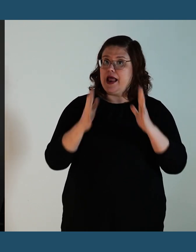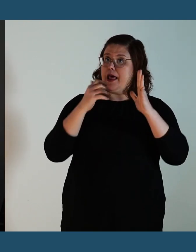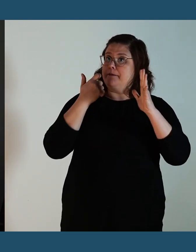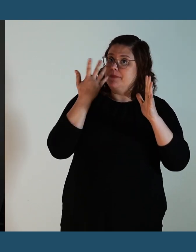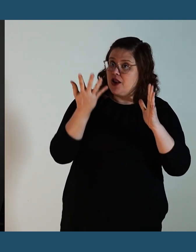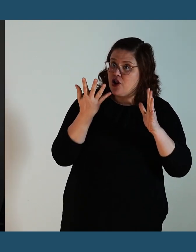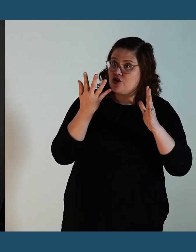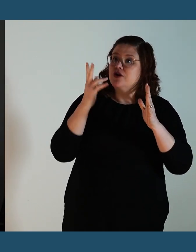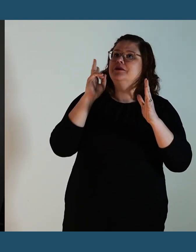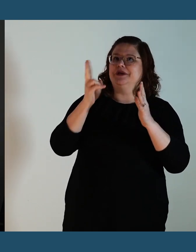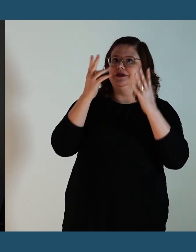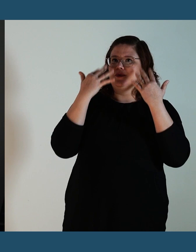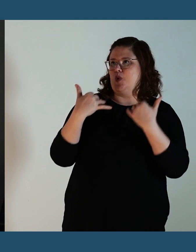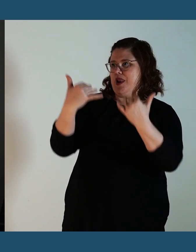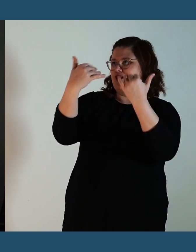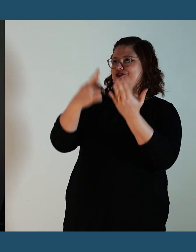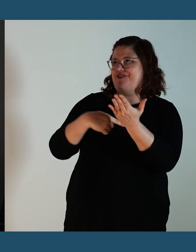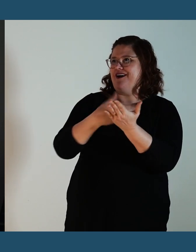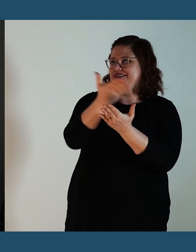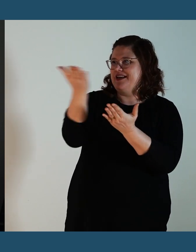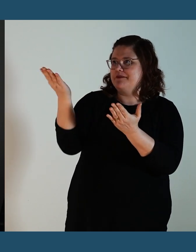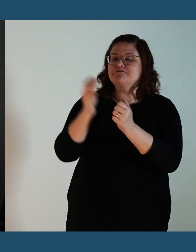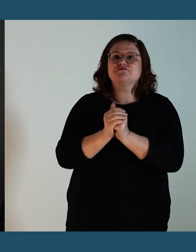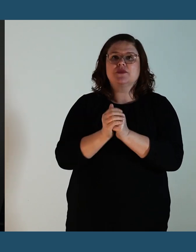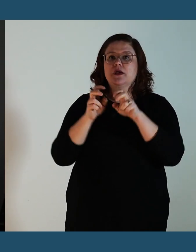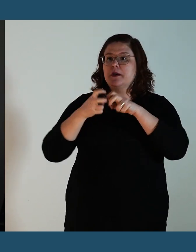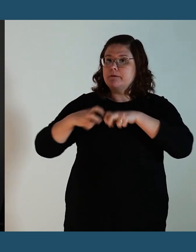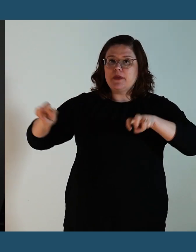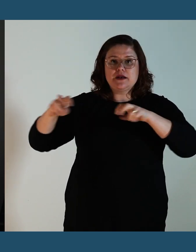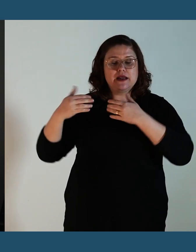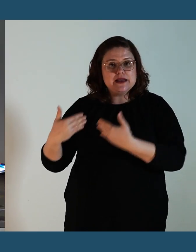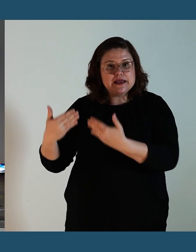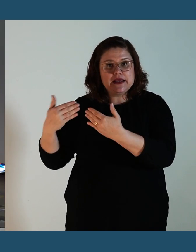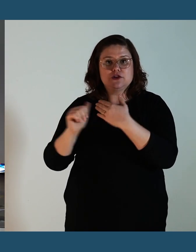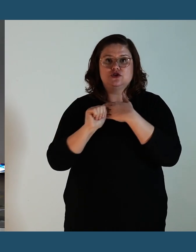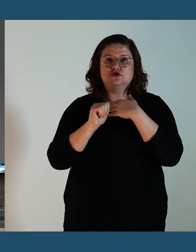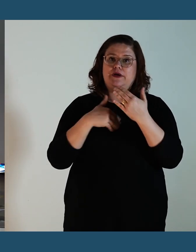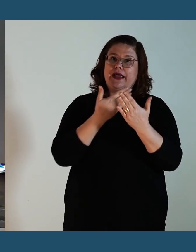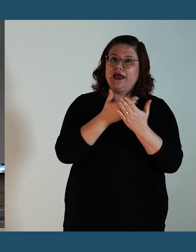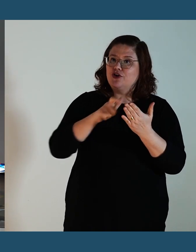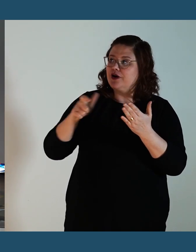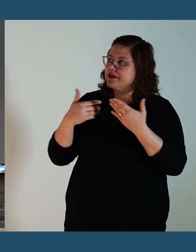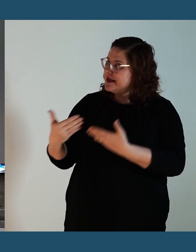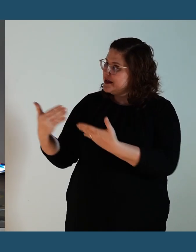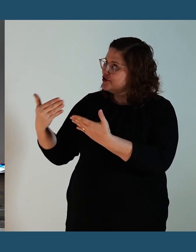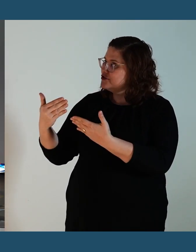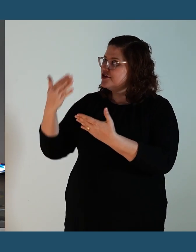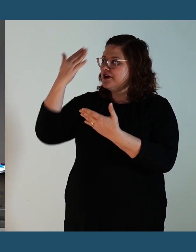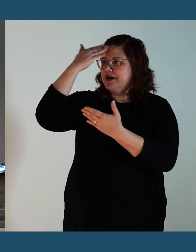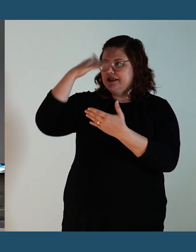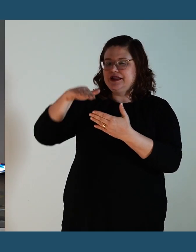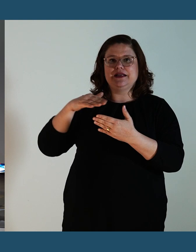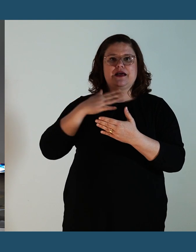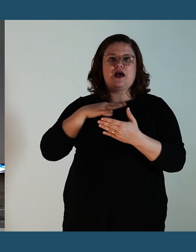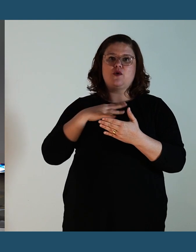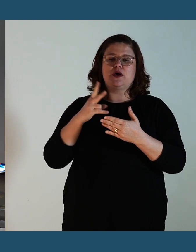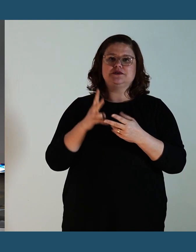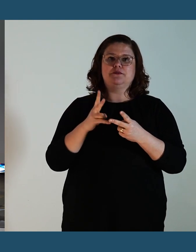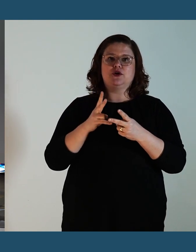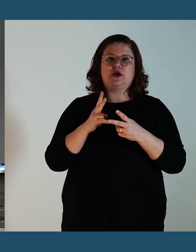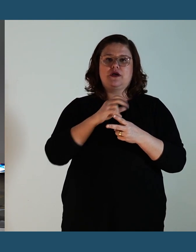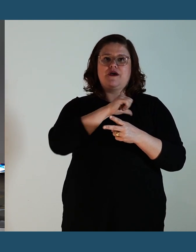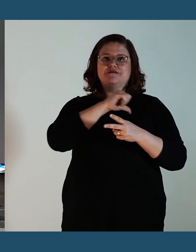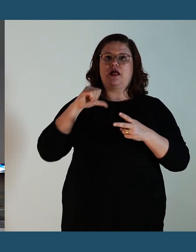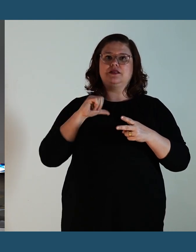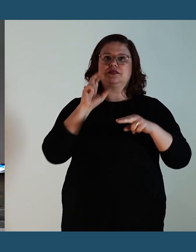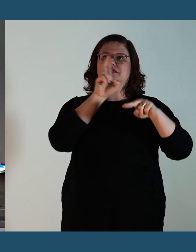on myöskin yleisö. Kiitos kaikille panelisteille, ehdokkaille. Mä tiedän, että te olette kaikki pyrkimässä rooliin, jossa on paljon